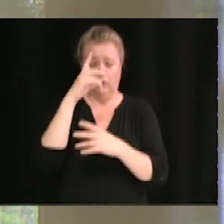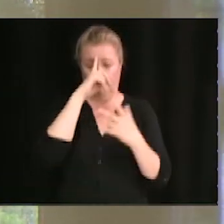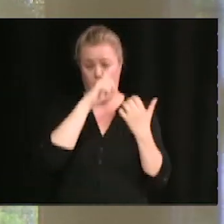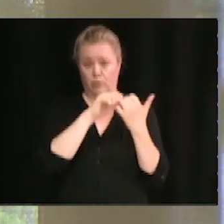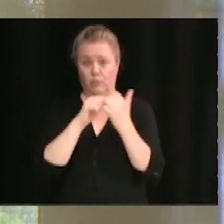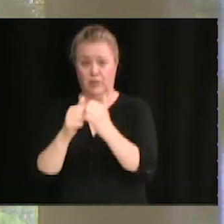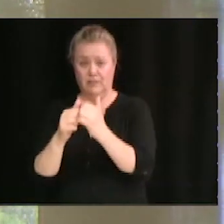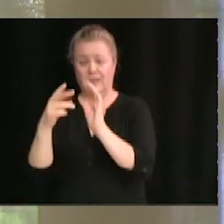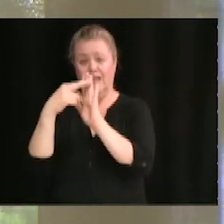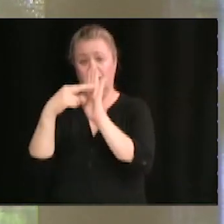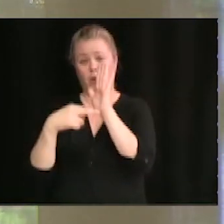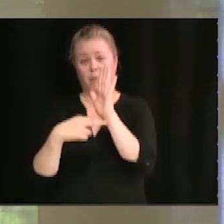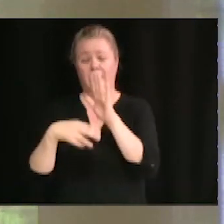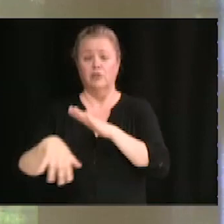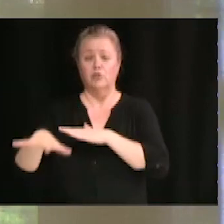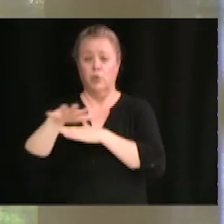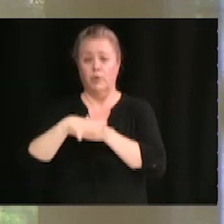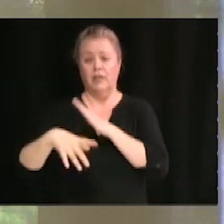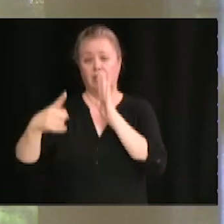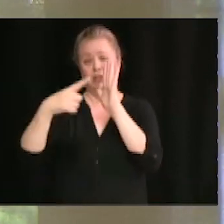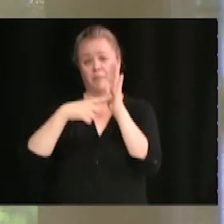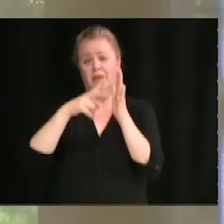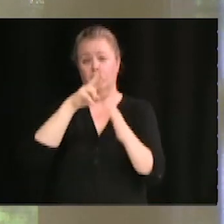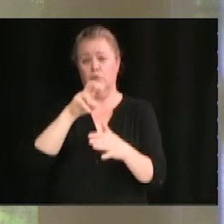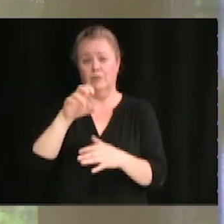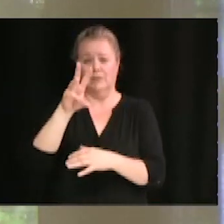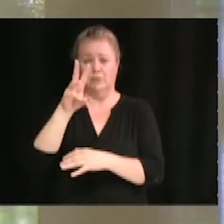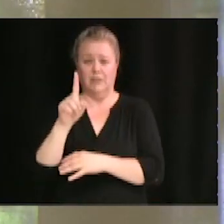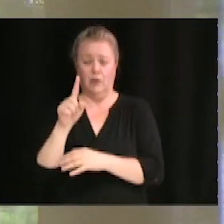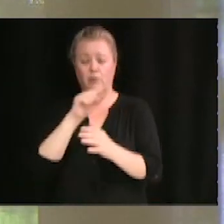de zonage numéro 1261-2019.